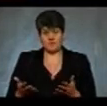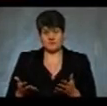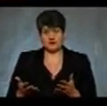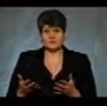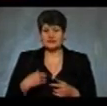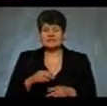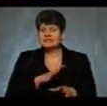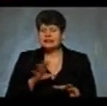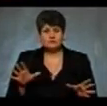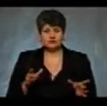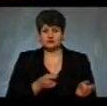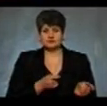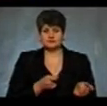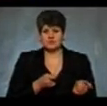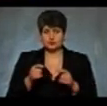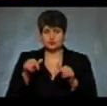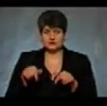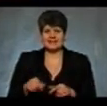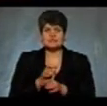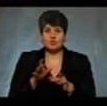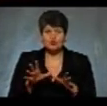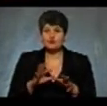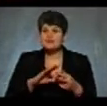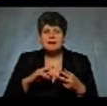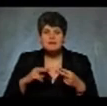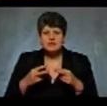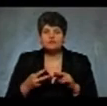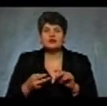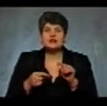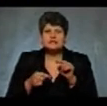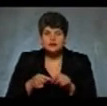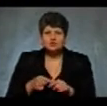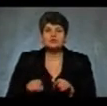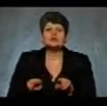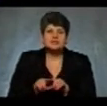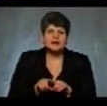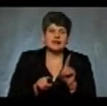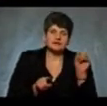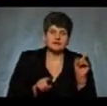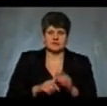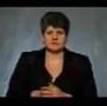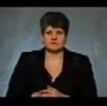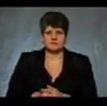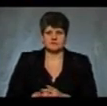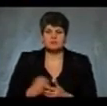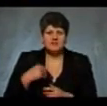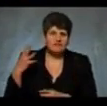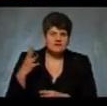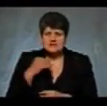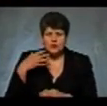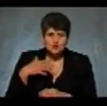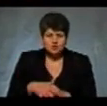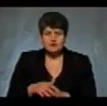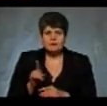вони не будуть вести зброю сюди для того, щоб не перетворювати тут то саме, що твориться там. Ми всі розуміємо,